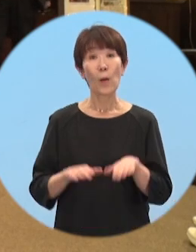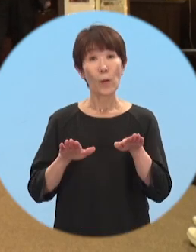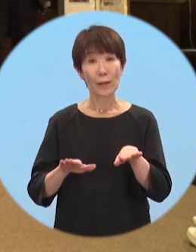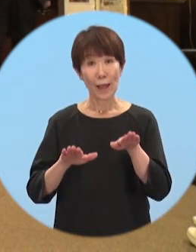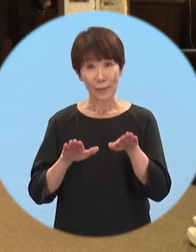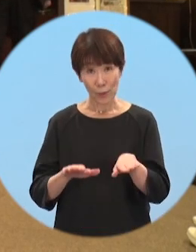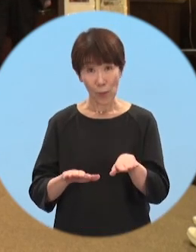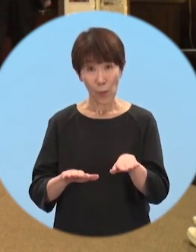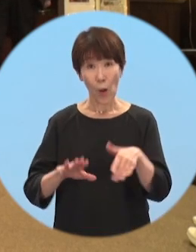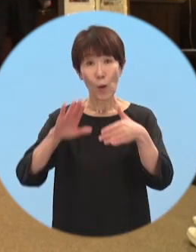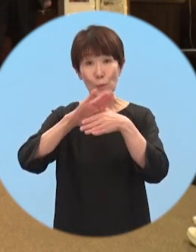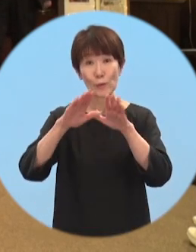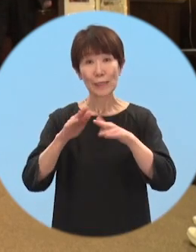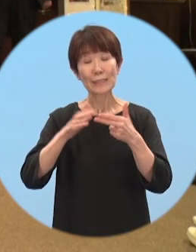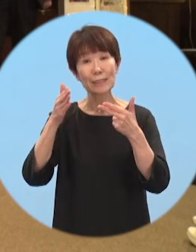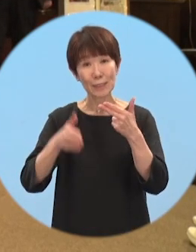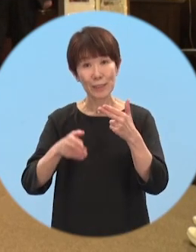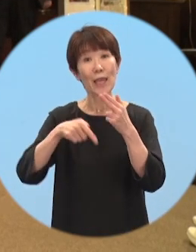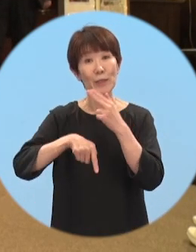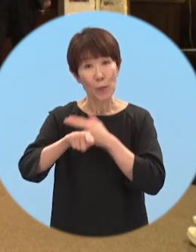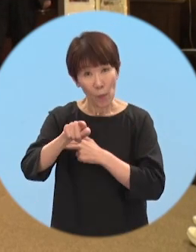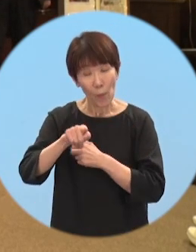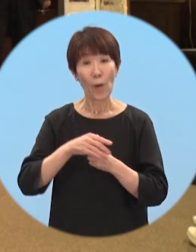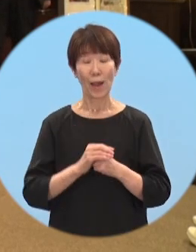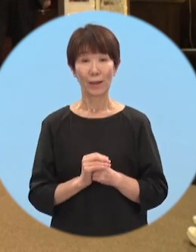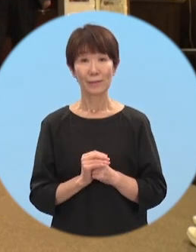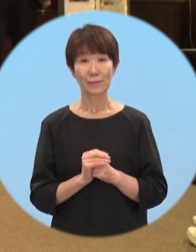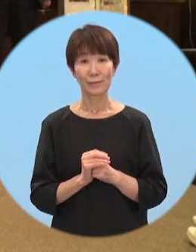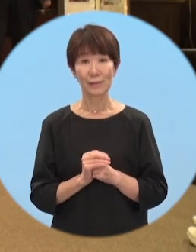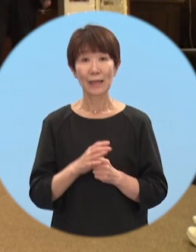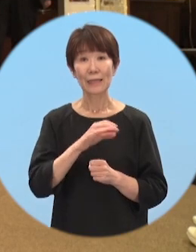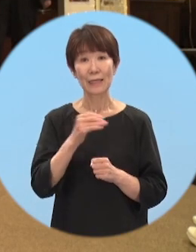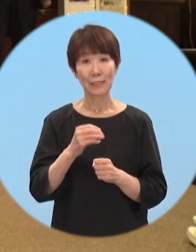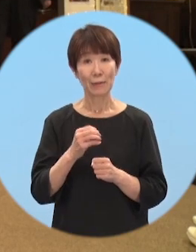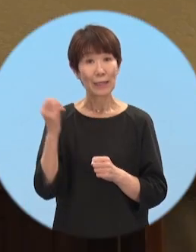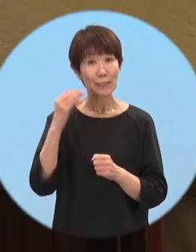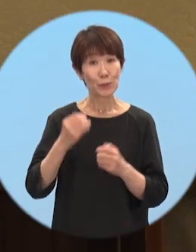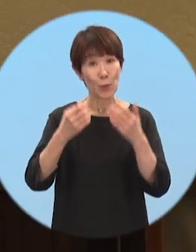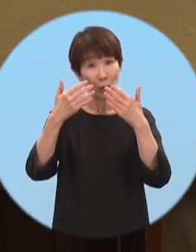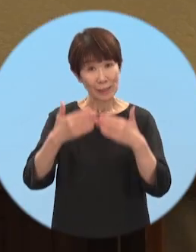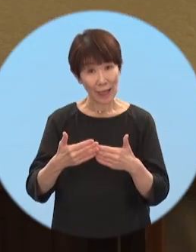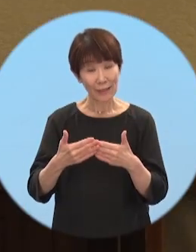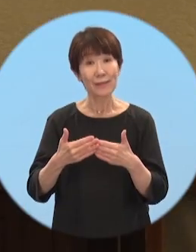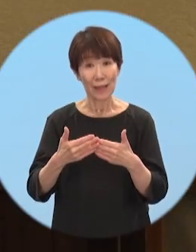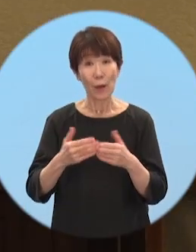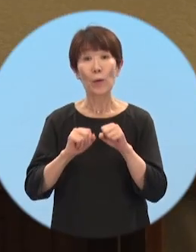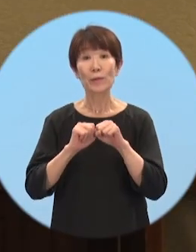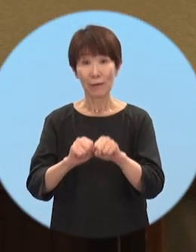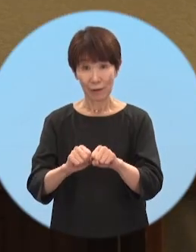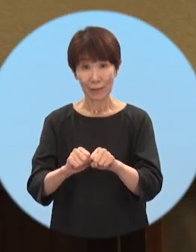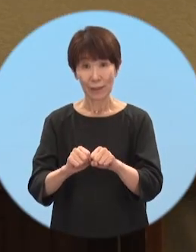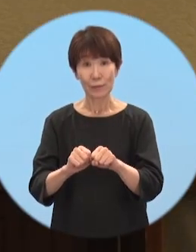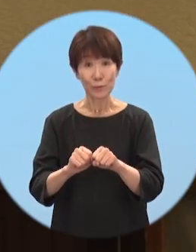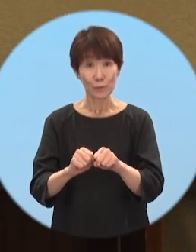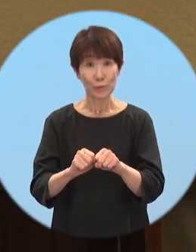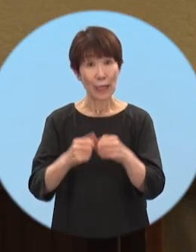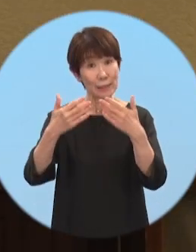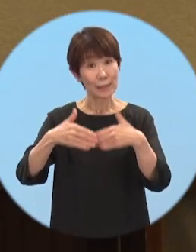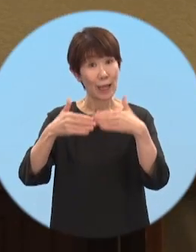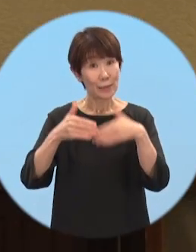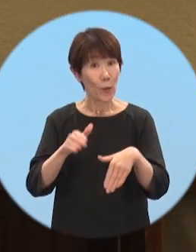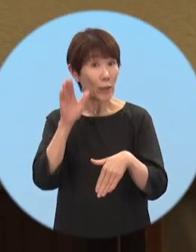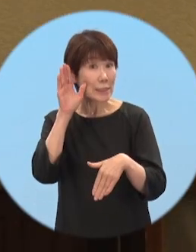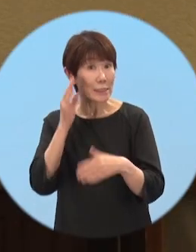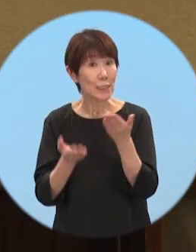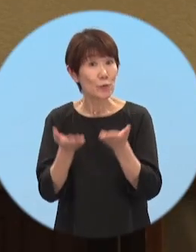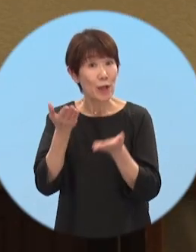今回の文化施設へ行こうは、金沢蓄音機関で行われている蓄音機の聴き比べ体